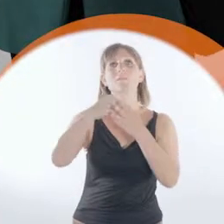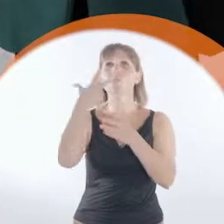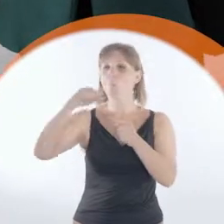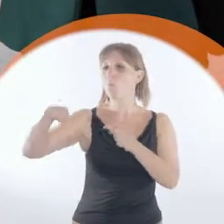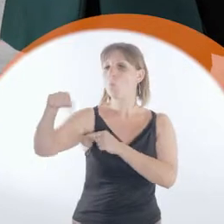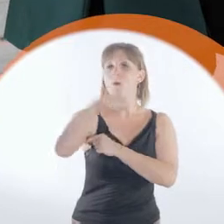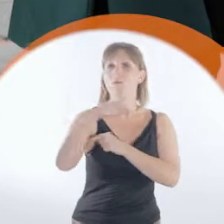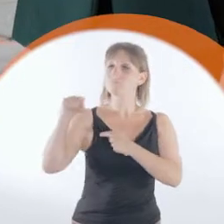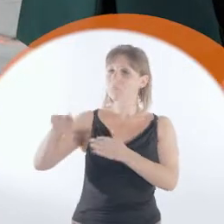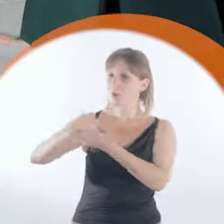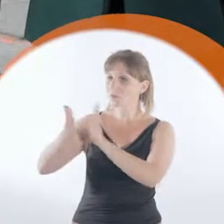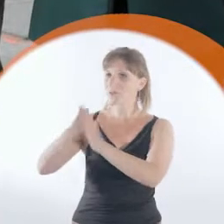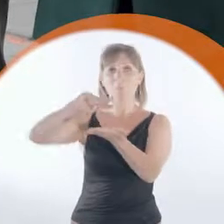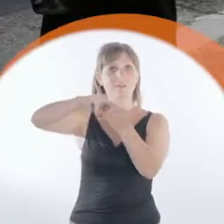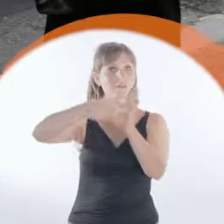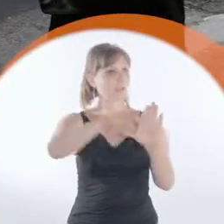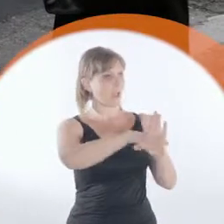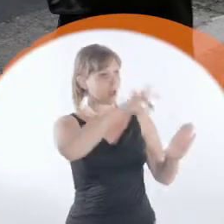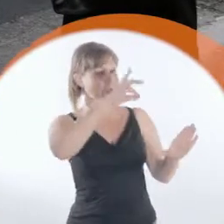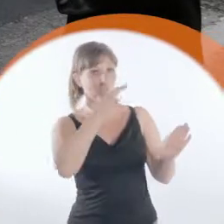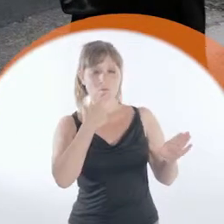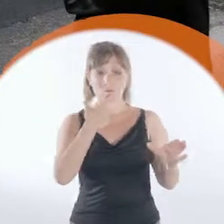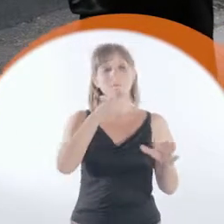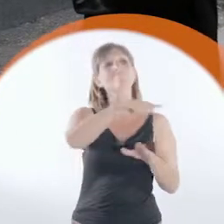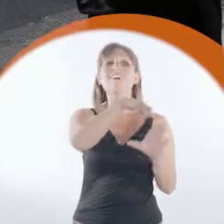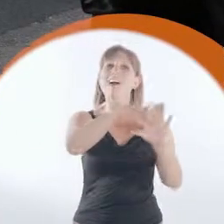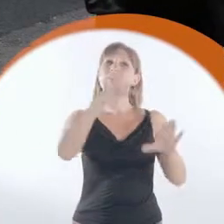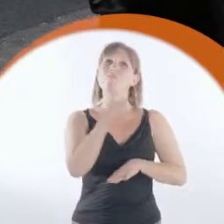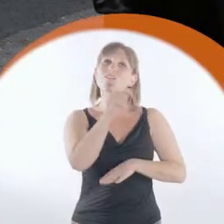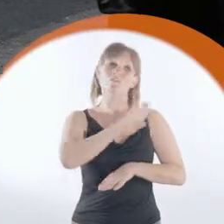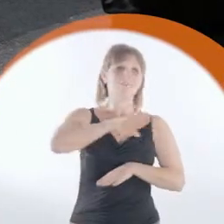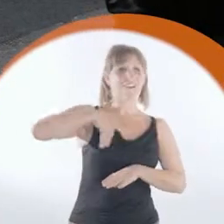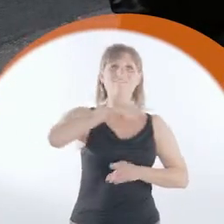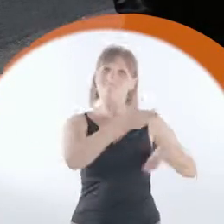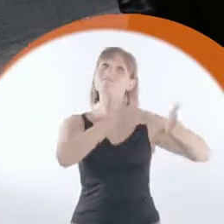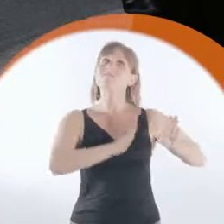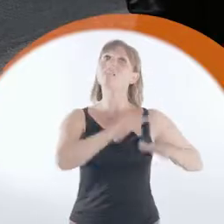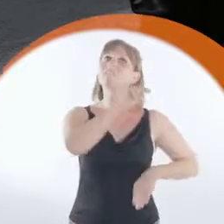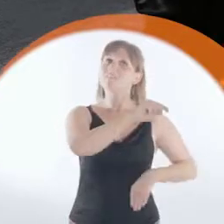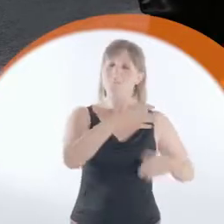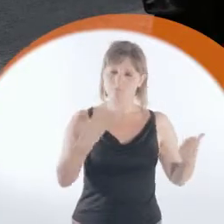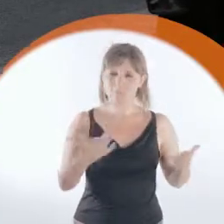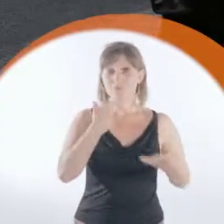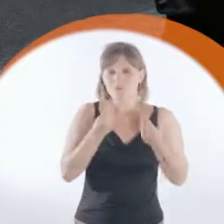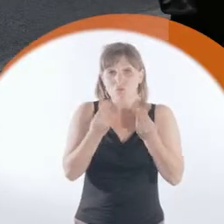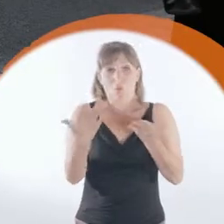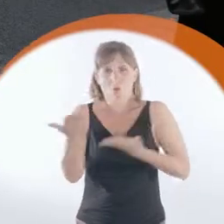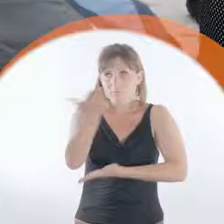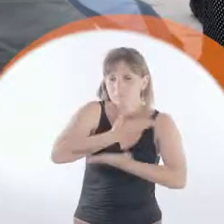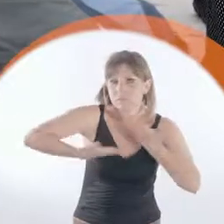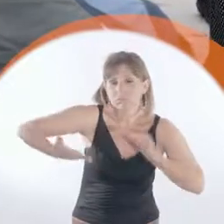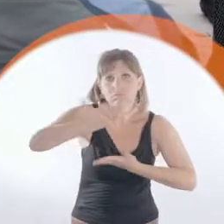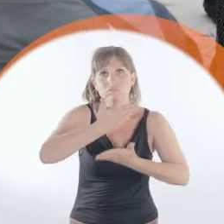d'un côté les associations, de l'autre les techniciens et de l'autre les élus, qui en dernier lieu arbitrent, les échanges